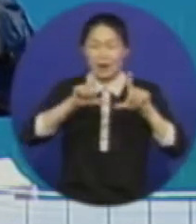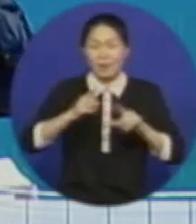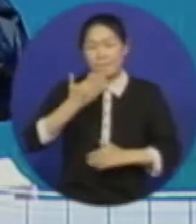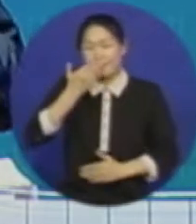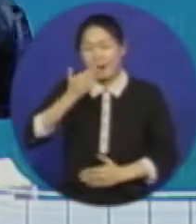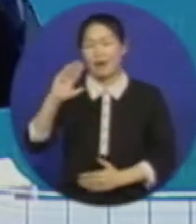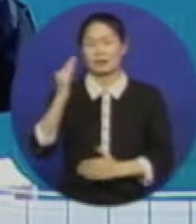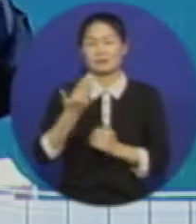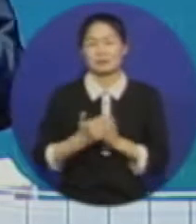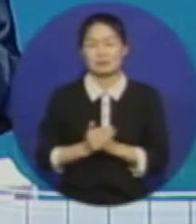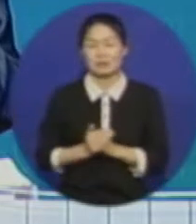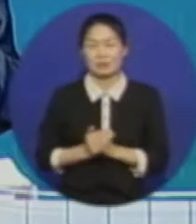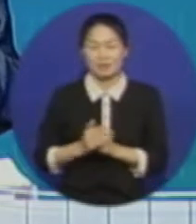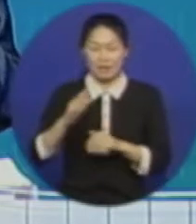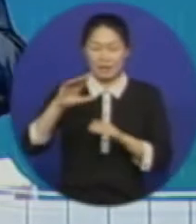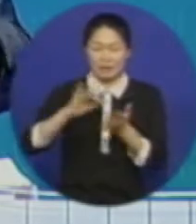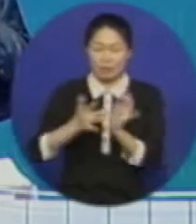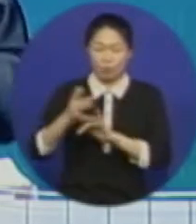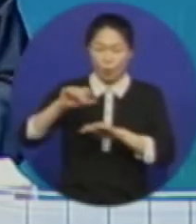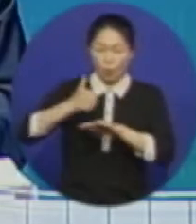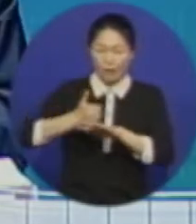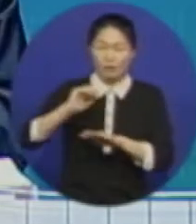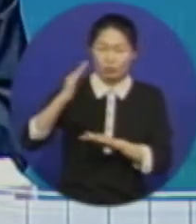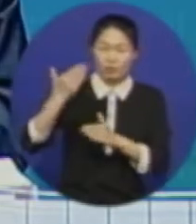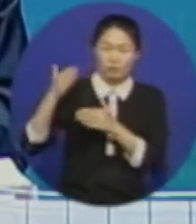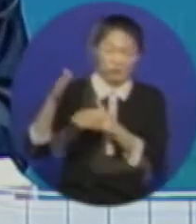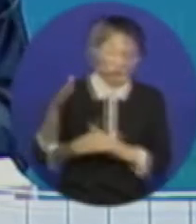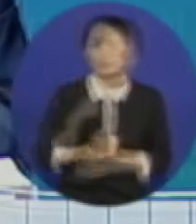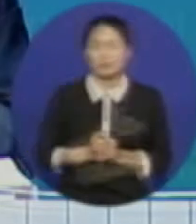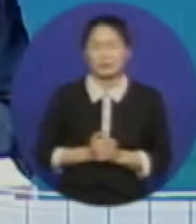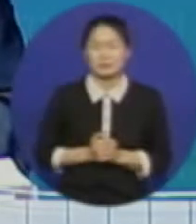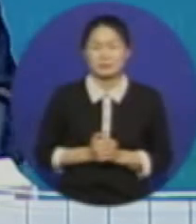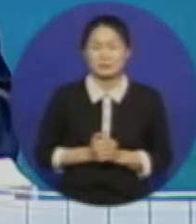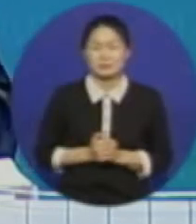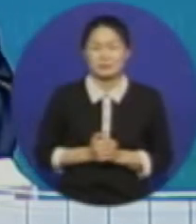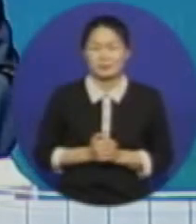거예요 예수님이 왕이 되시면 서 그렇게 되는 거예요